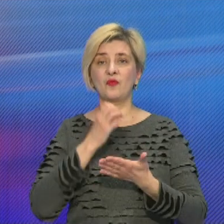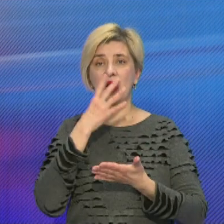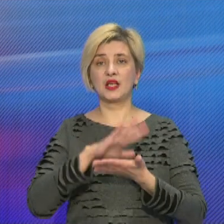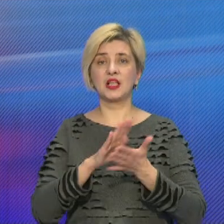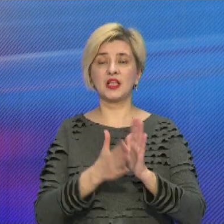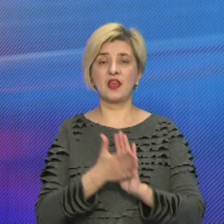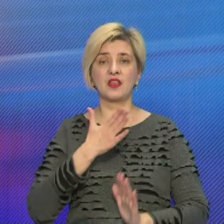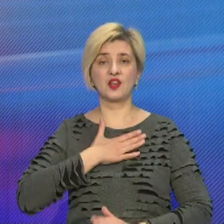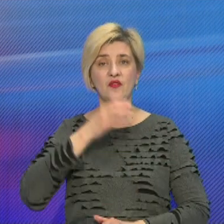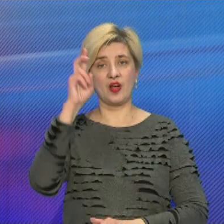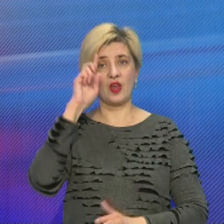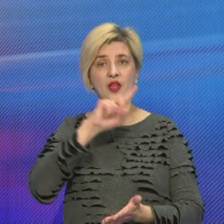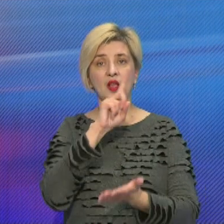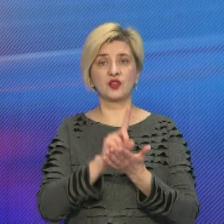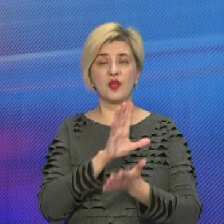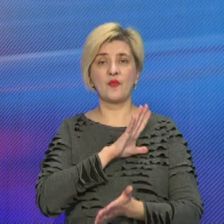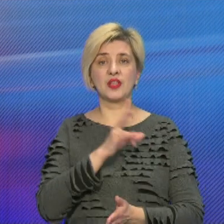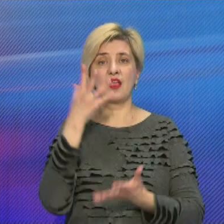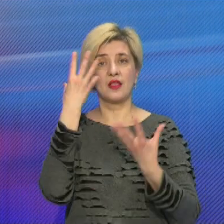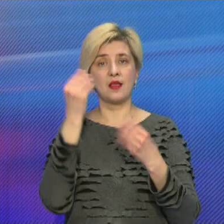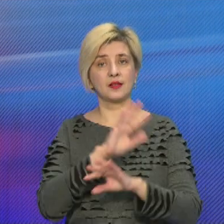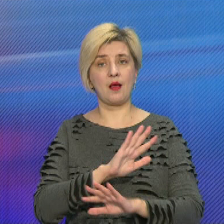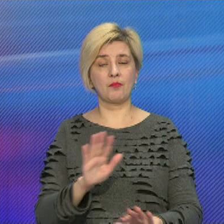они должны быть не забыты.